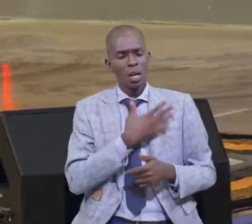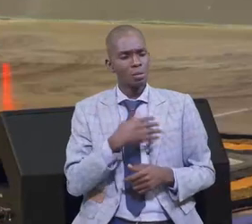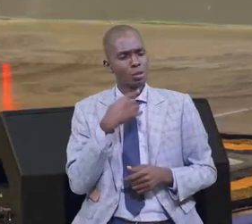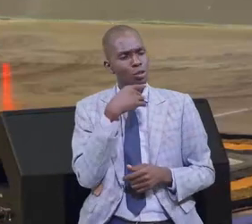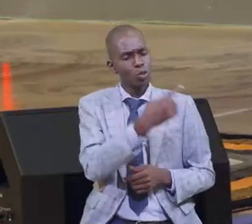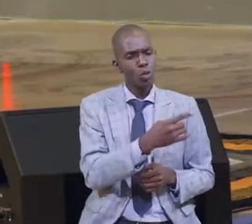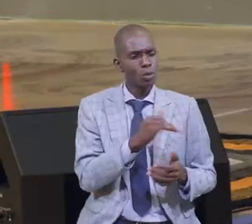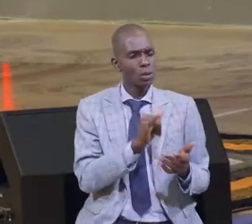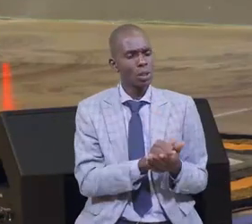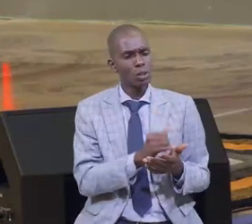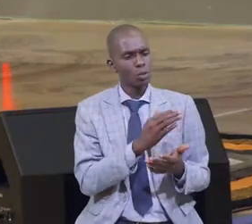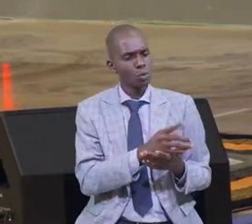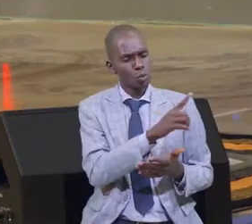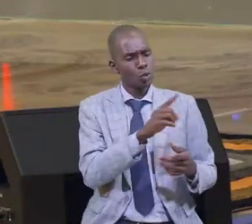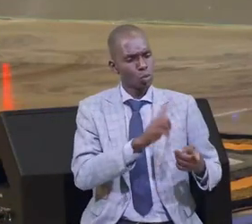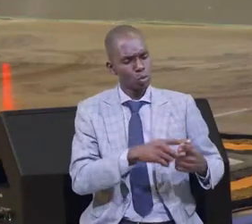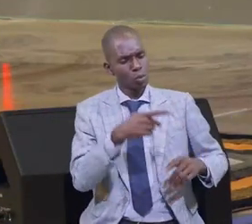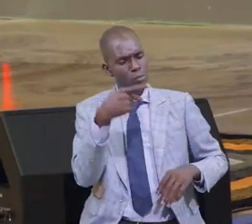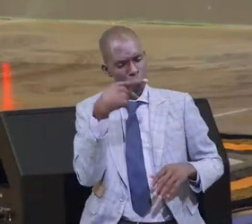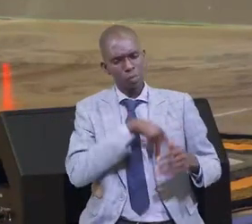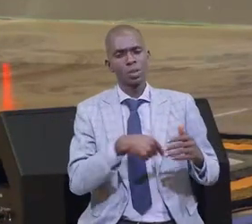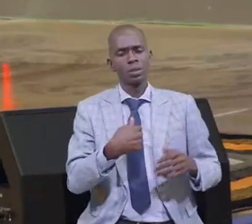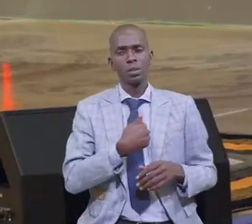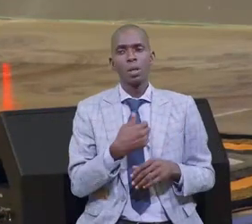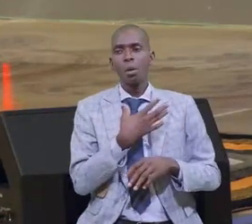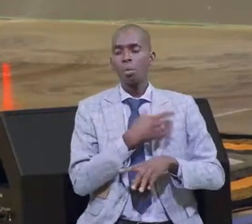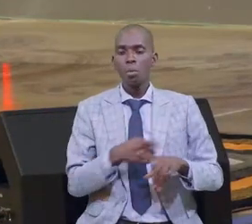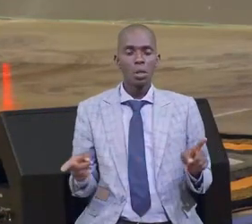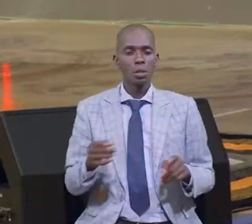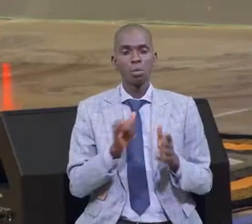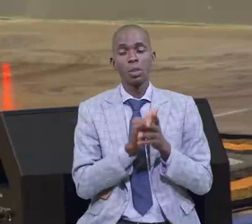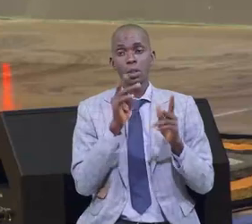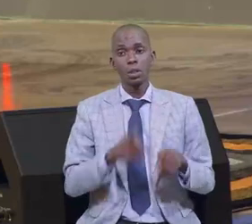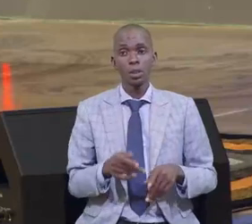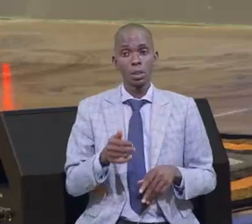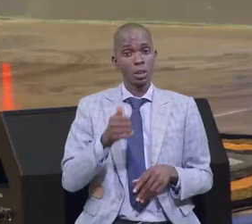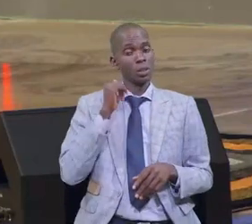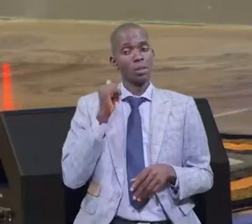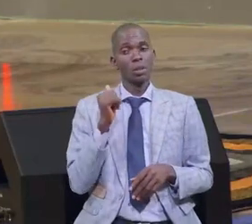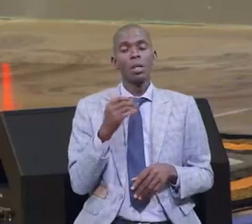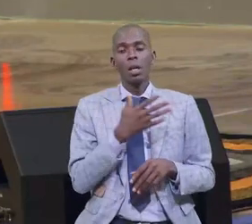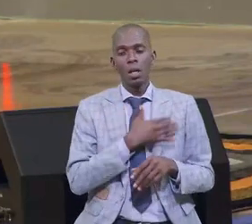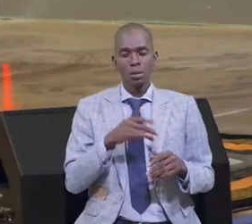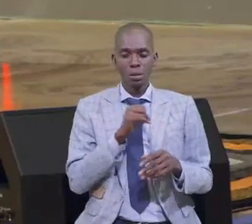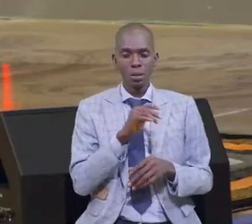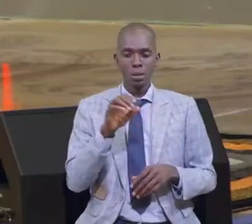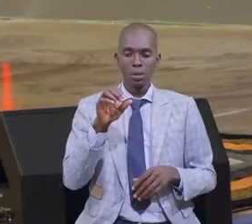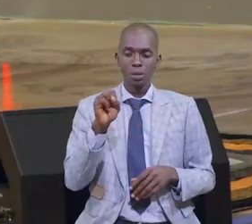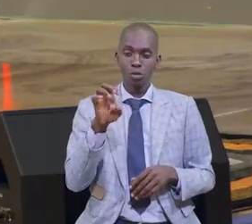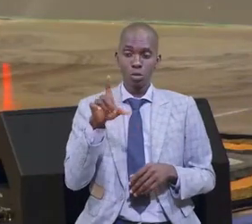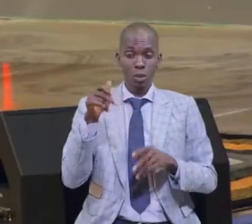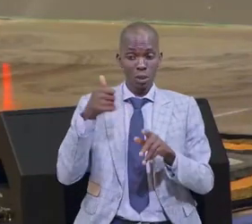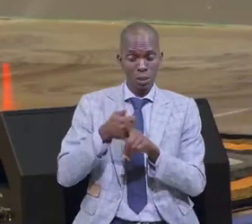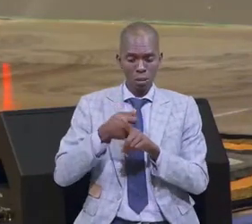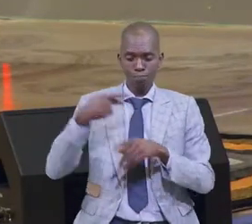celui qui porte ses armes a vu que Saül était mort, lui aussi s'est suicidé. Celui-ci là qui n'a pas tué